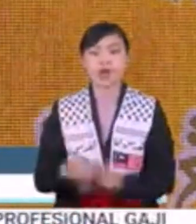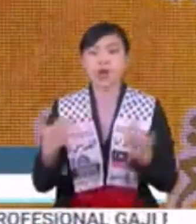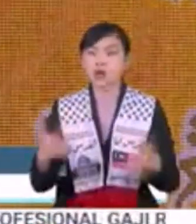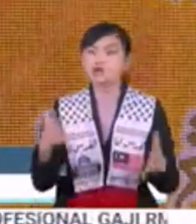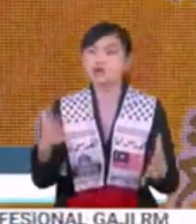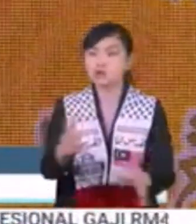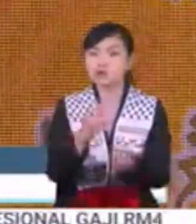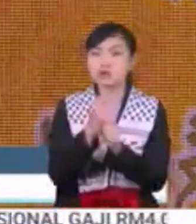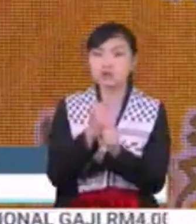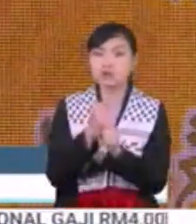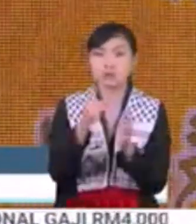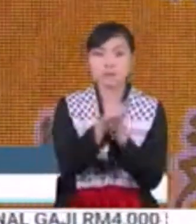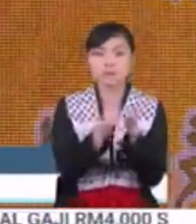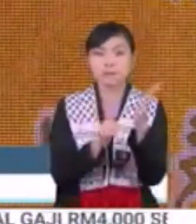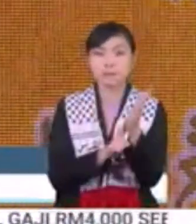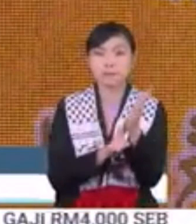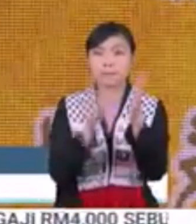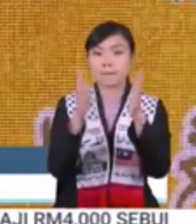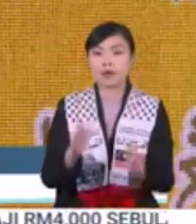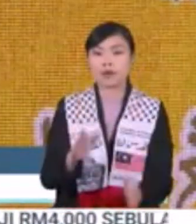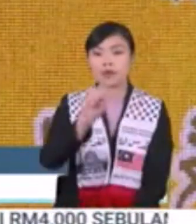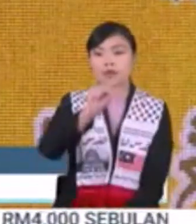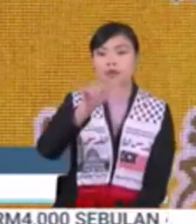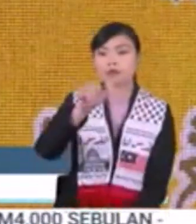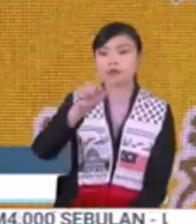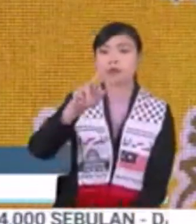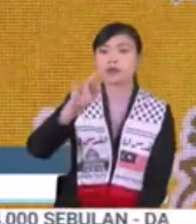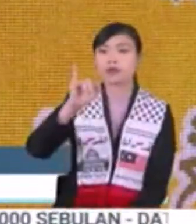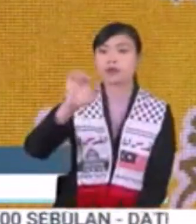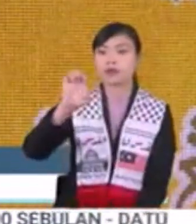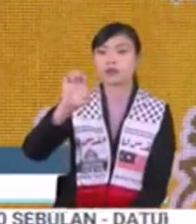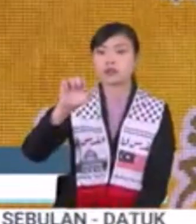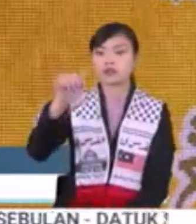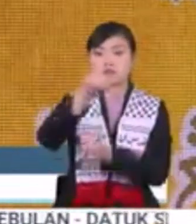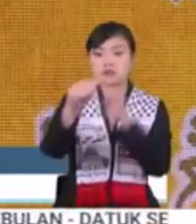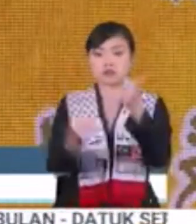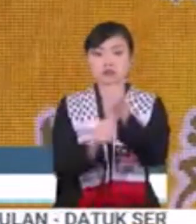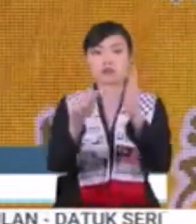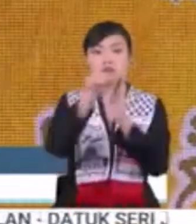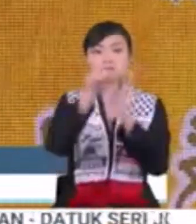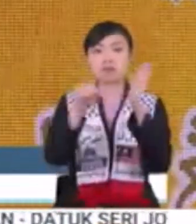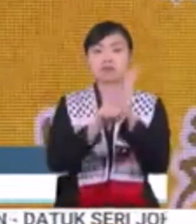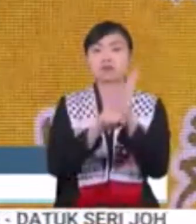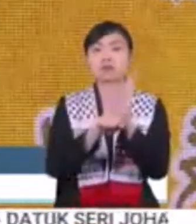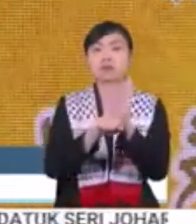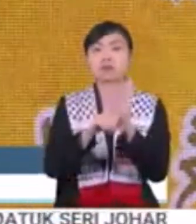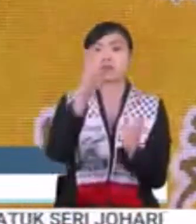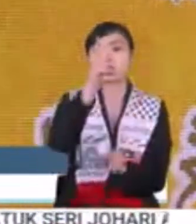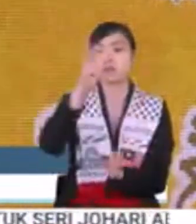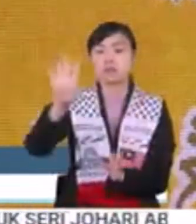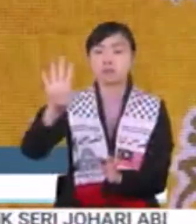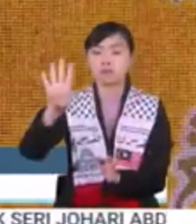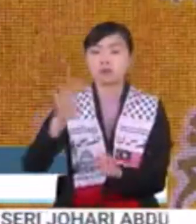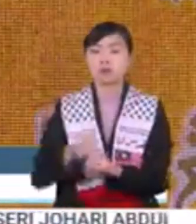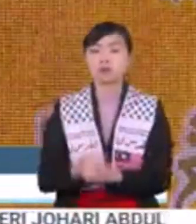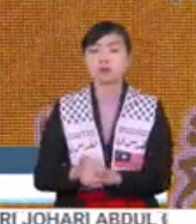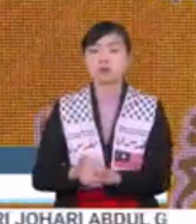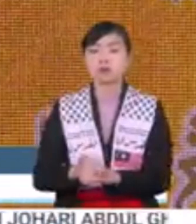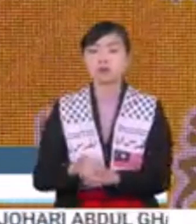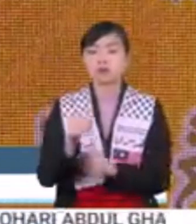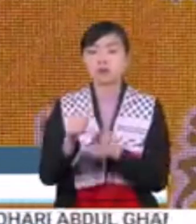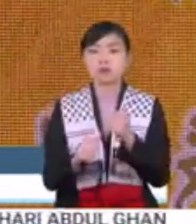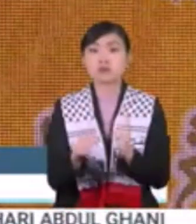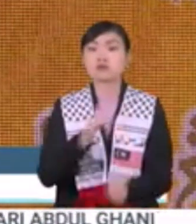Peguam Syari'i menurut Seksyen 69.4 Enakmen Pentadbiran Agama